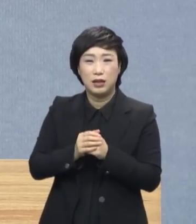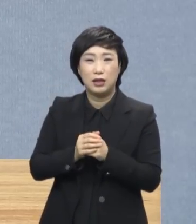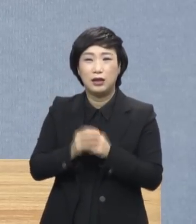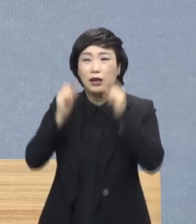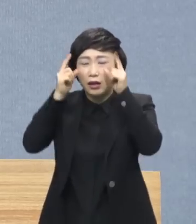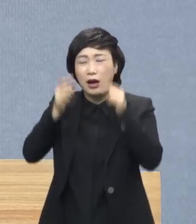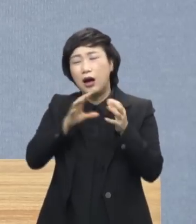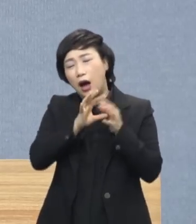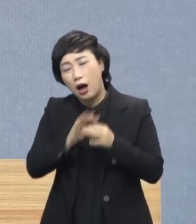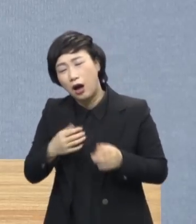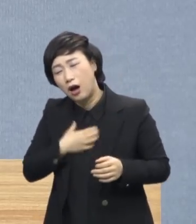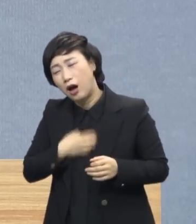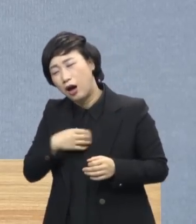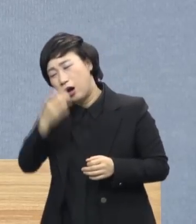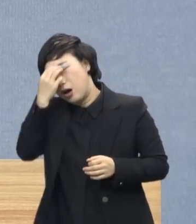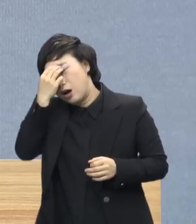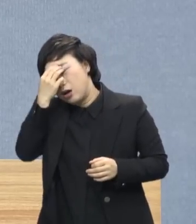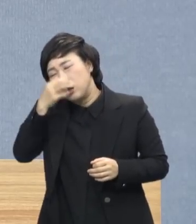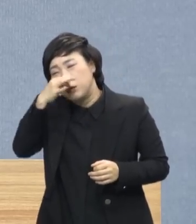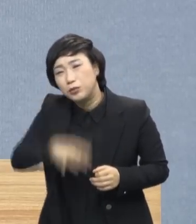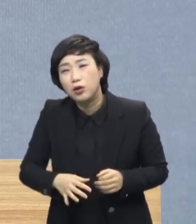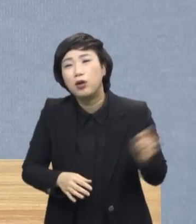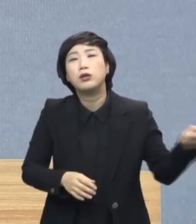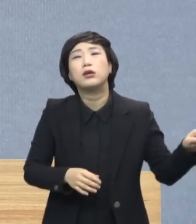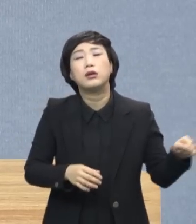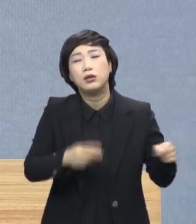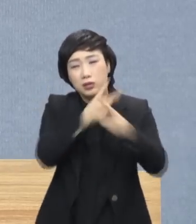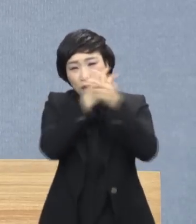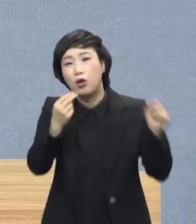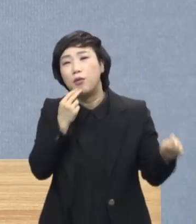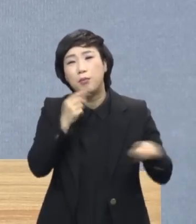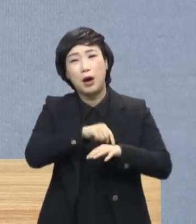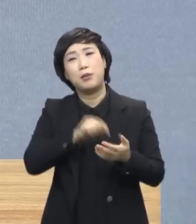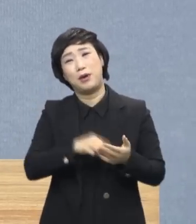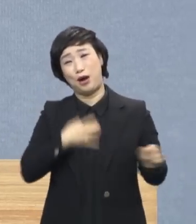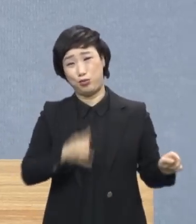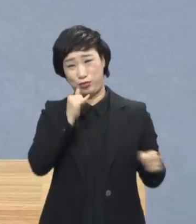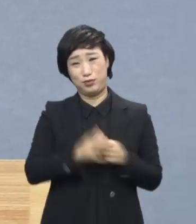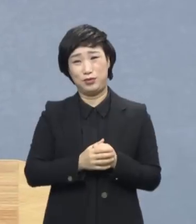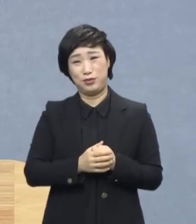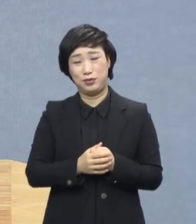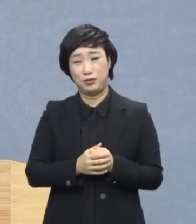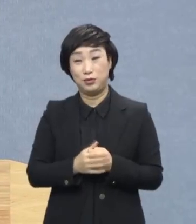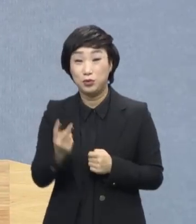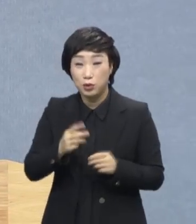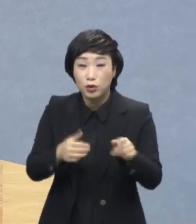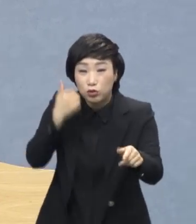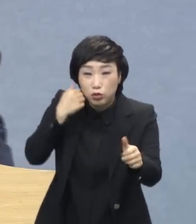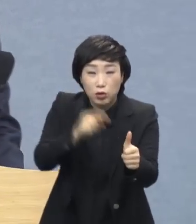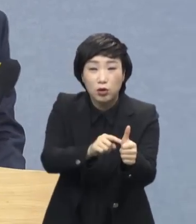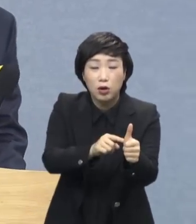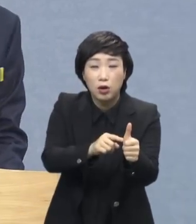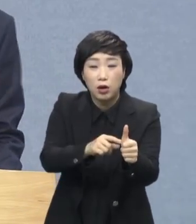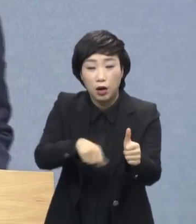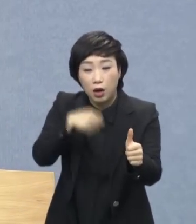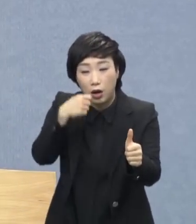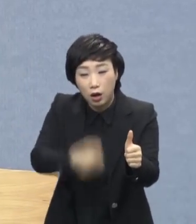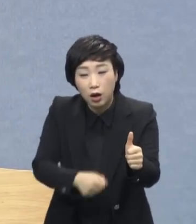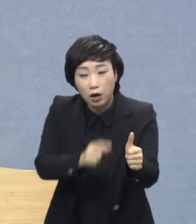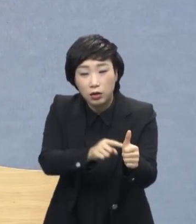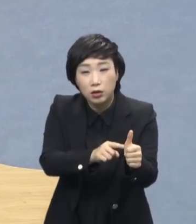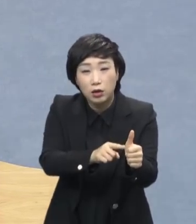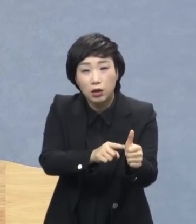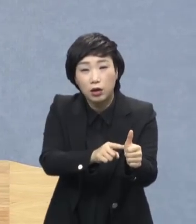자는 사람의 심정을 얼마나 알겠냐. 또 밥 못 먹는 사람 심정. 몸이